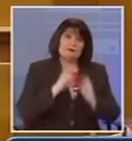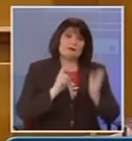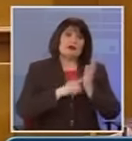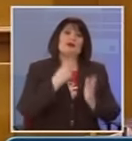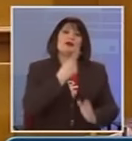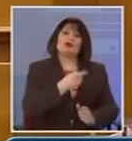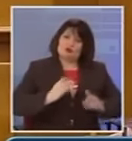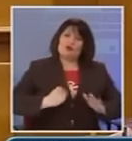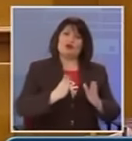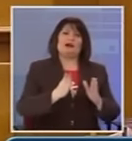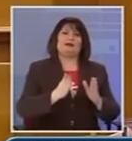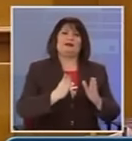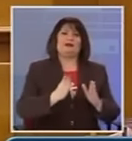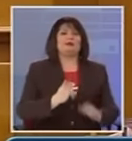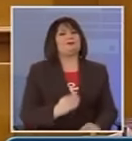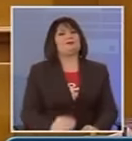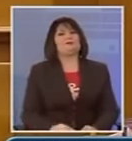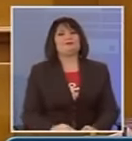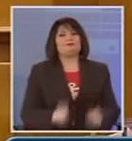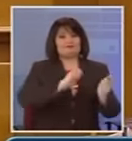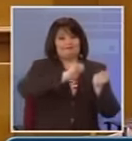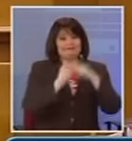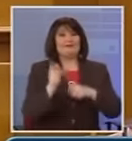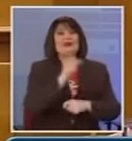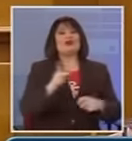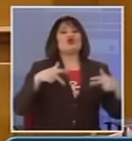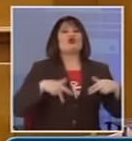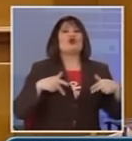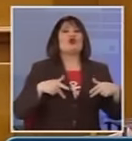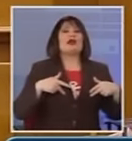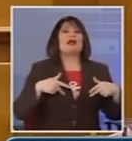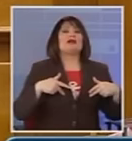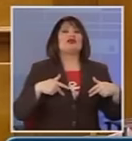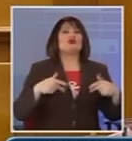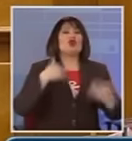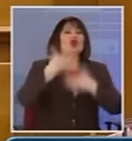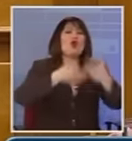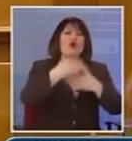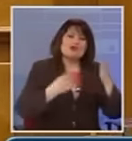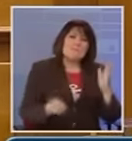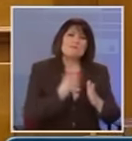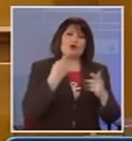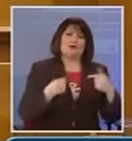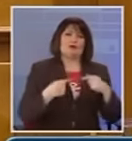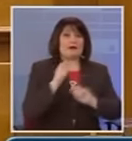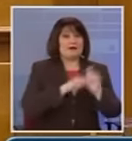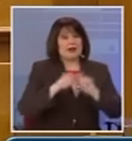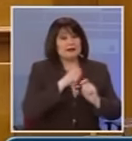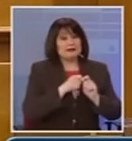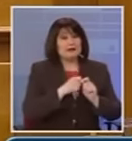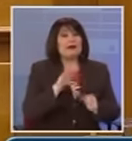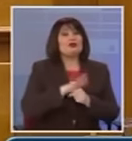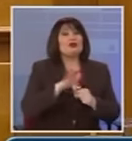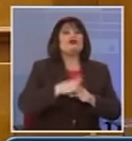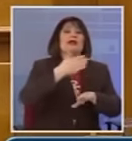είχαμε προχωρήσει στη μεγαλύτερη μεταρρύθμιση του κοινωνικού κράτους που έχει γίνει στις τελευταίες δεκαετίες. Τη θέσπιση του